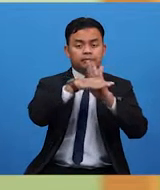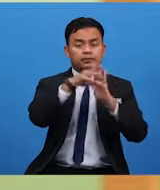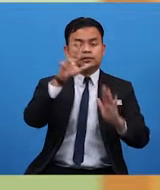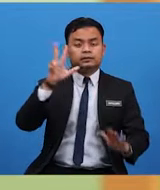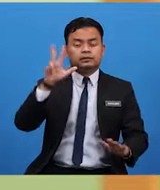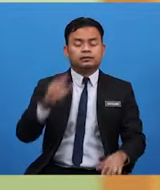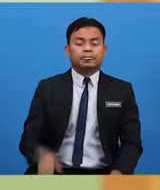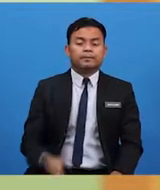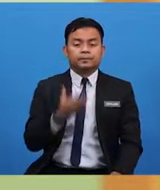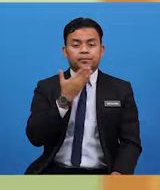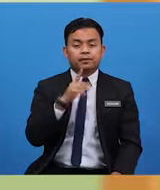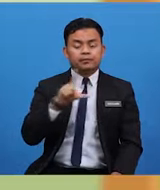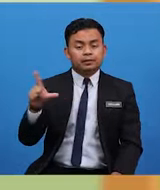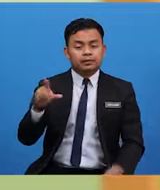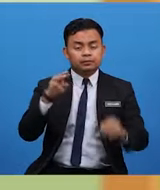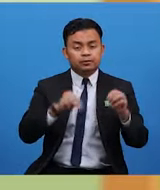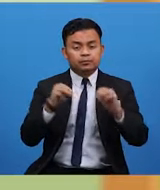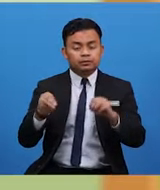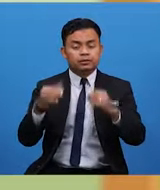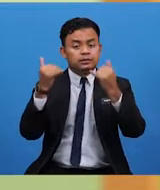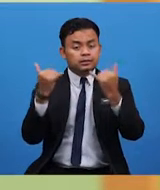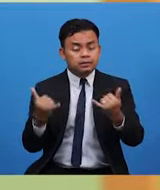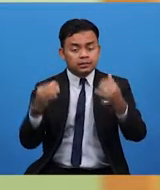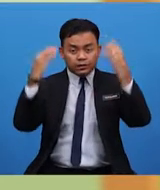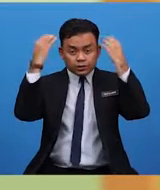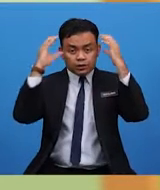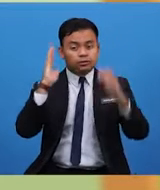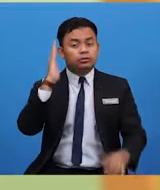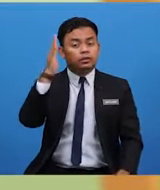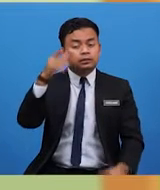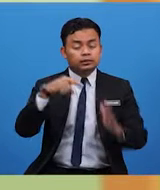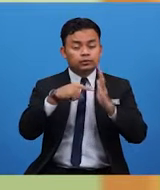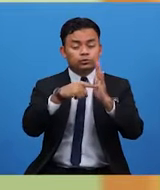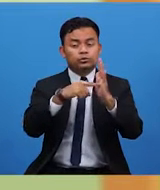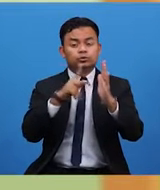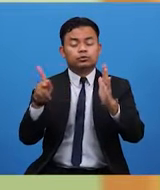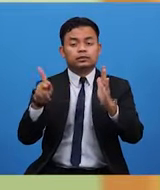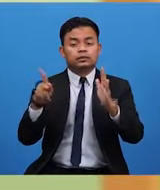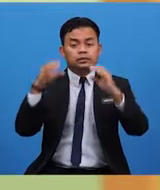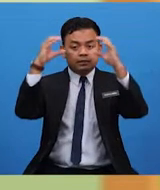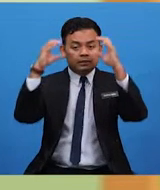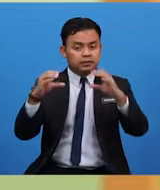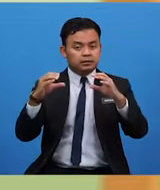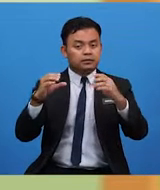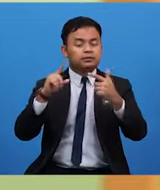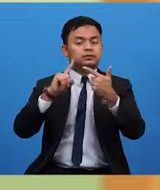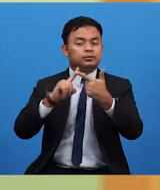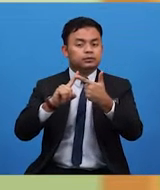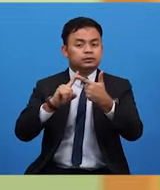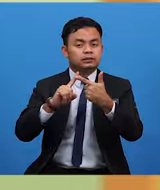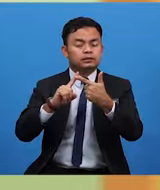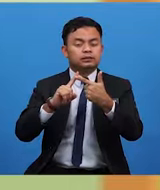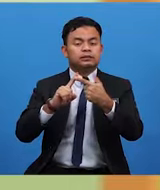Baiklah murid-murid sekarang cewek gua akan Tunjukkan cara kedua yaitu Dara